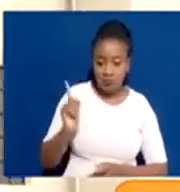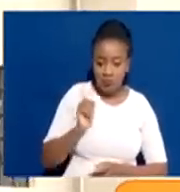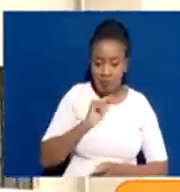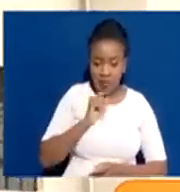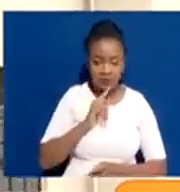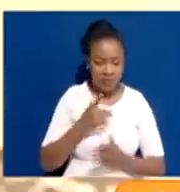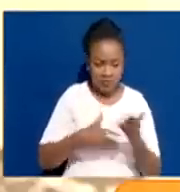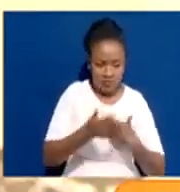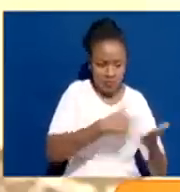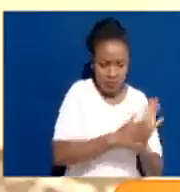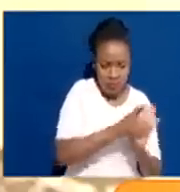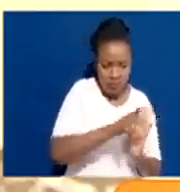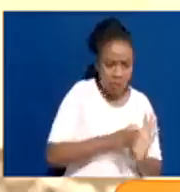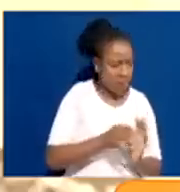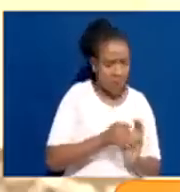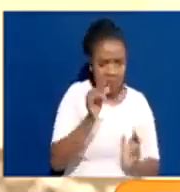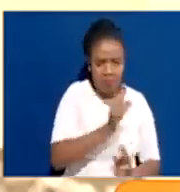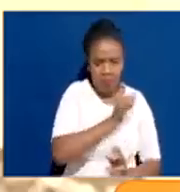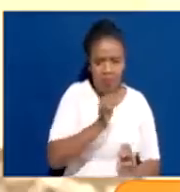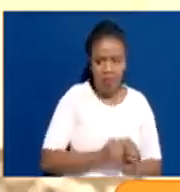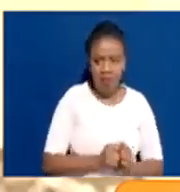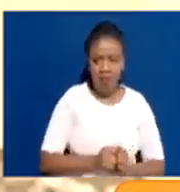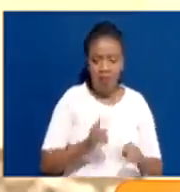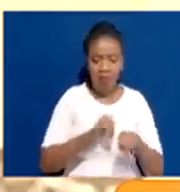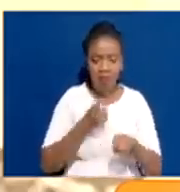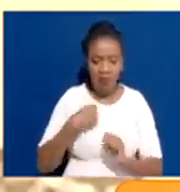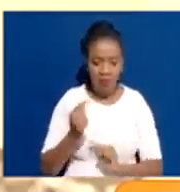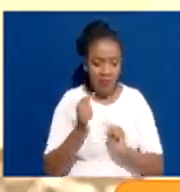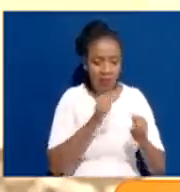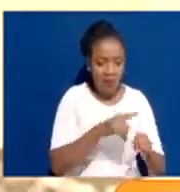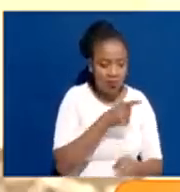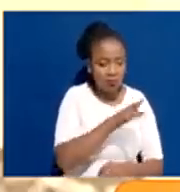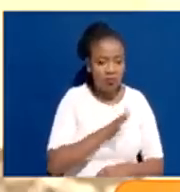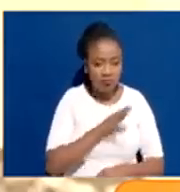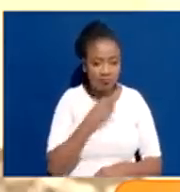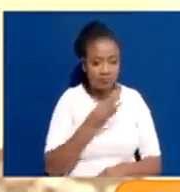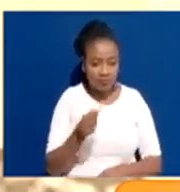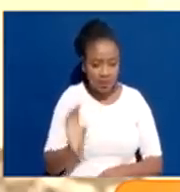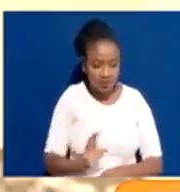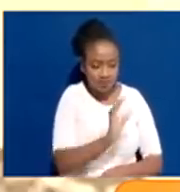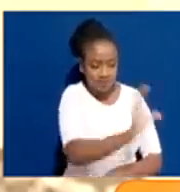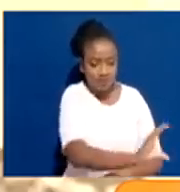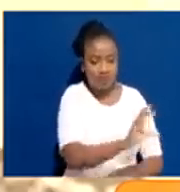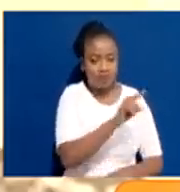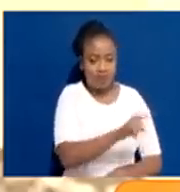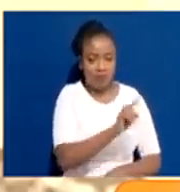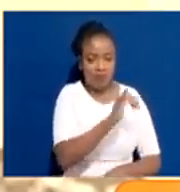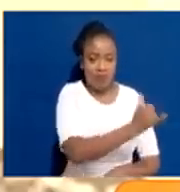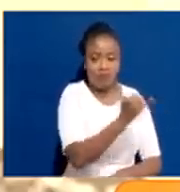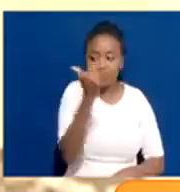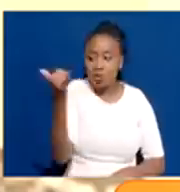with the said woman. Vile nilifika huko, huyu mama mwenye nilikuwa napea pesa, yeye ndiye alipiga